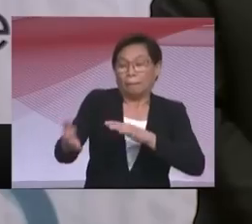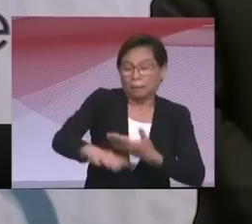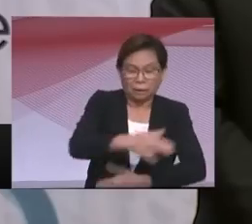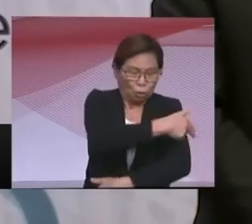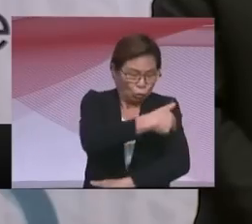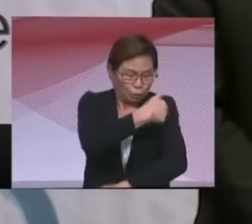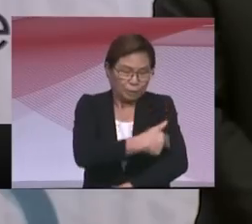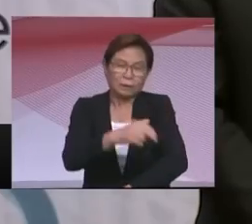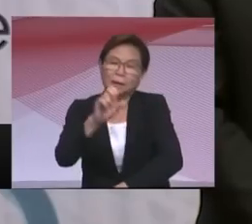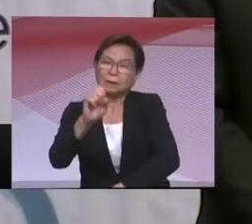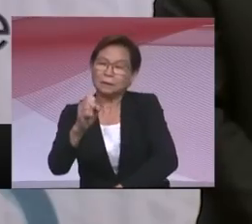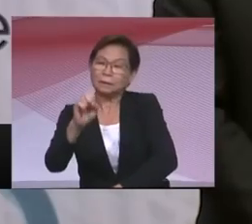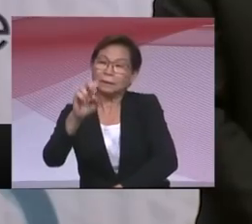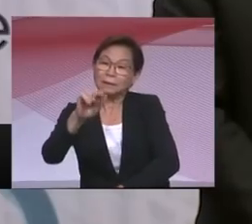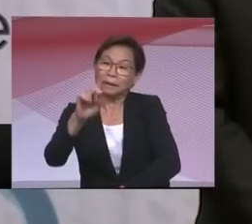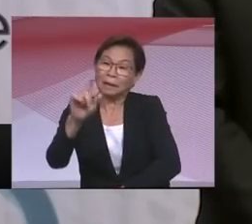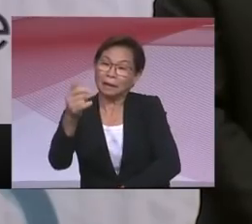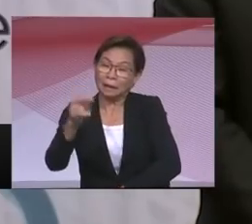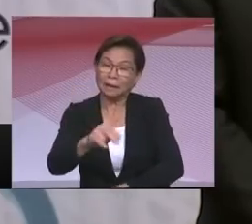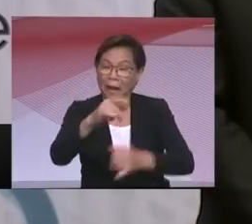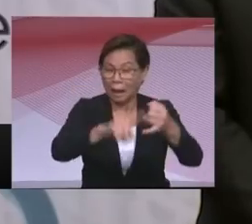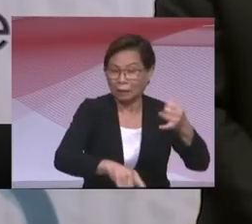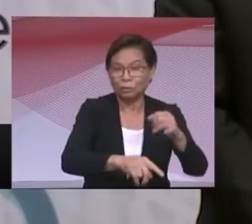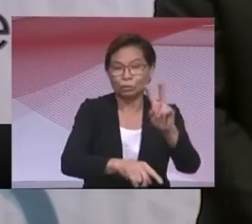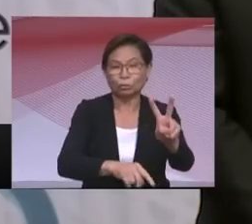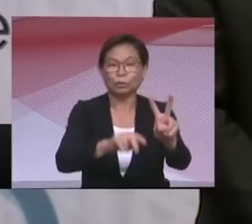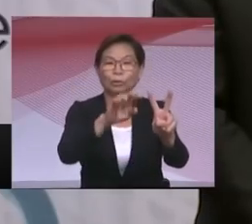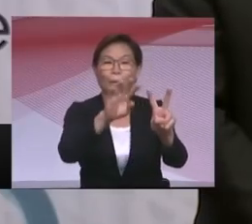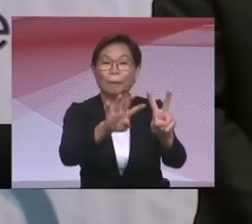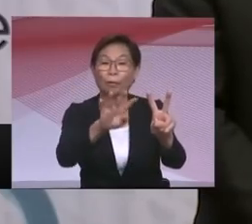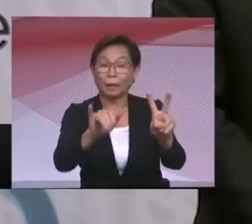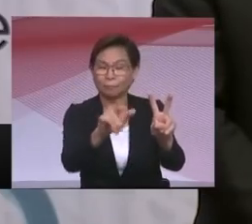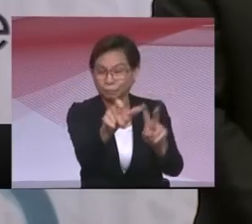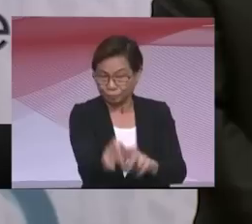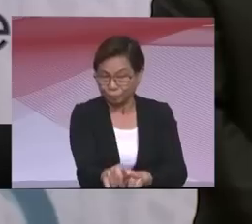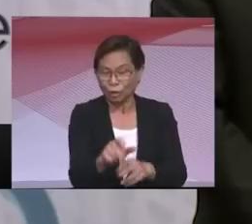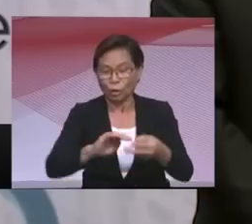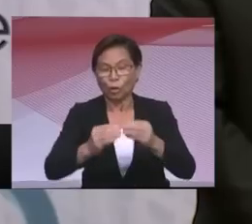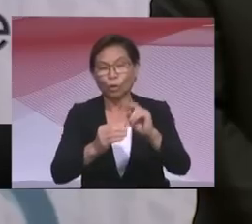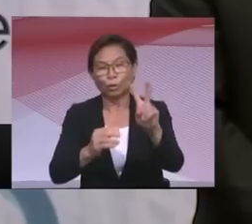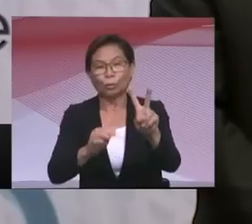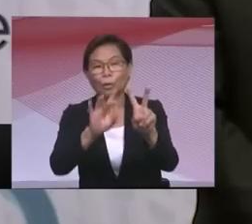Hospital Duchess of Kent. Kes terakhir ialah kes kematian 246, iaitu kes nombor